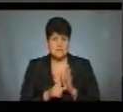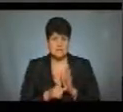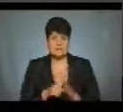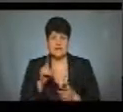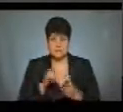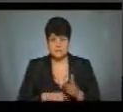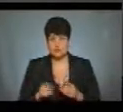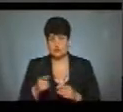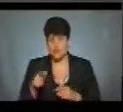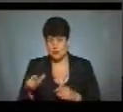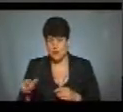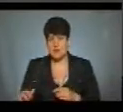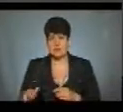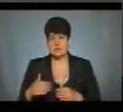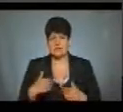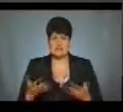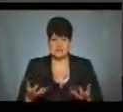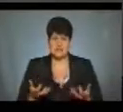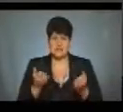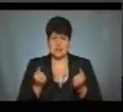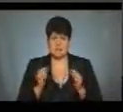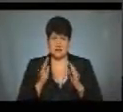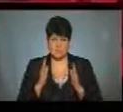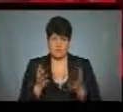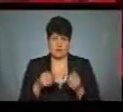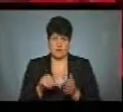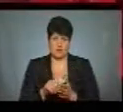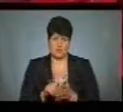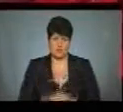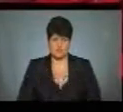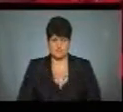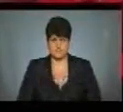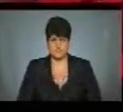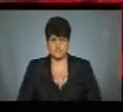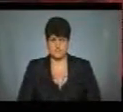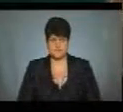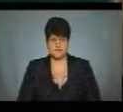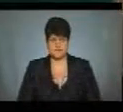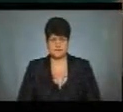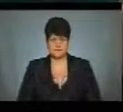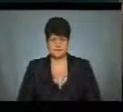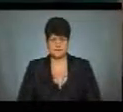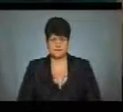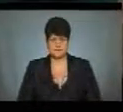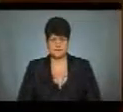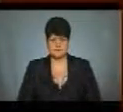що тернополяни маленькі нас підтримають і будуть брати в них участь. Анжела Шова, Андрій Бодак, новини.